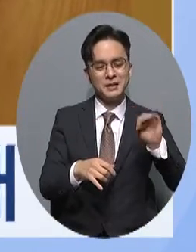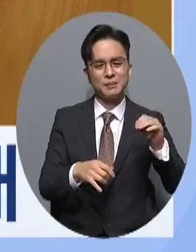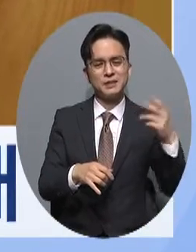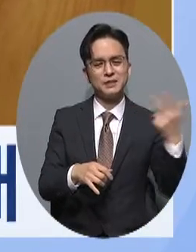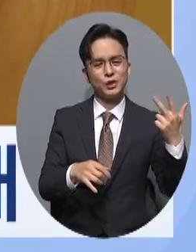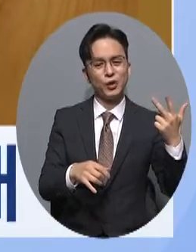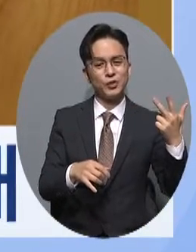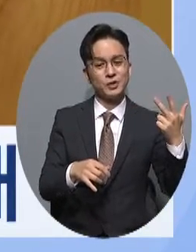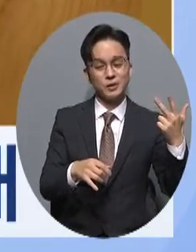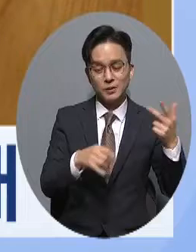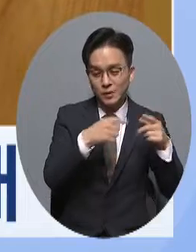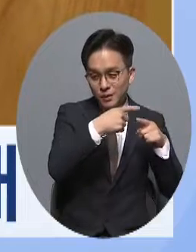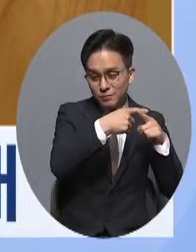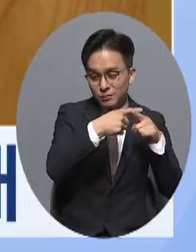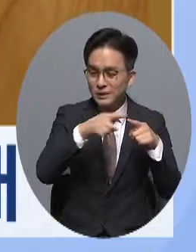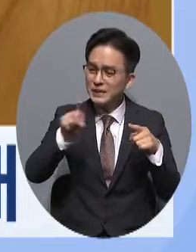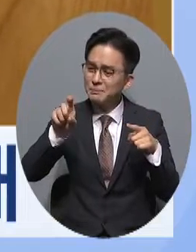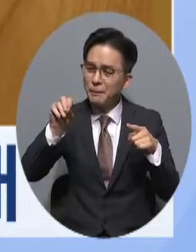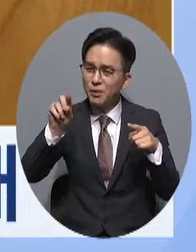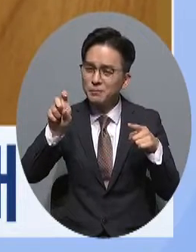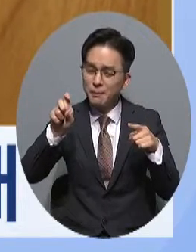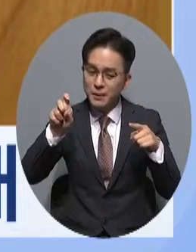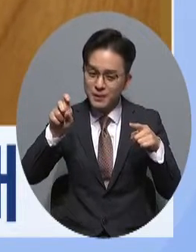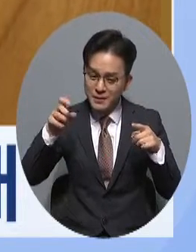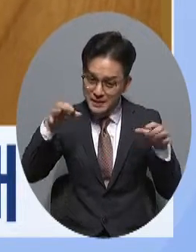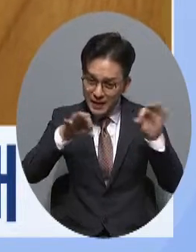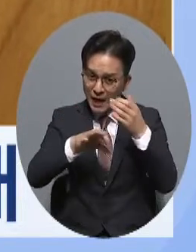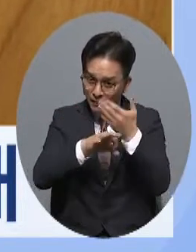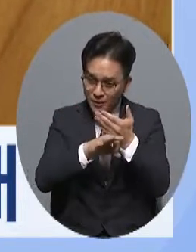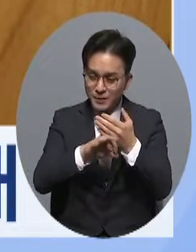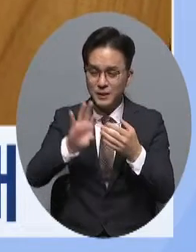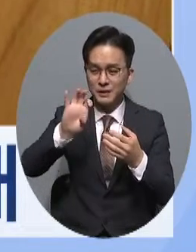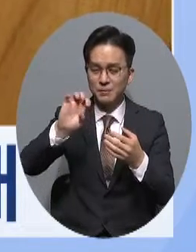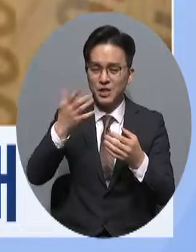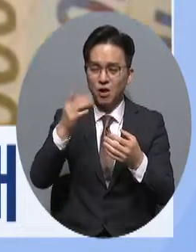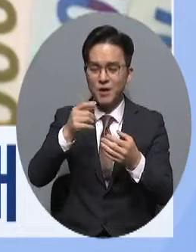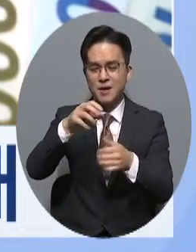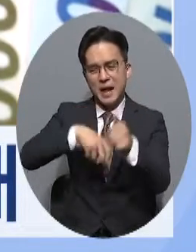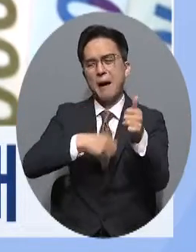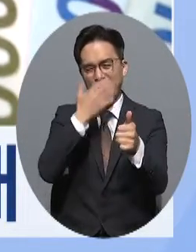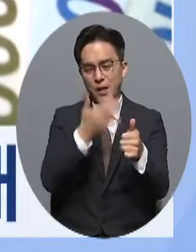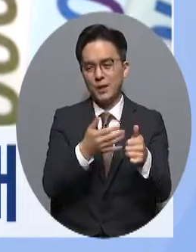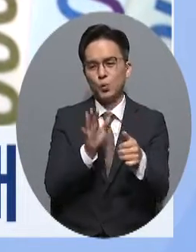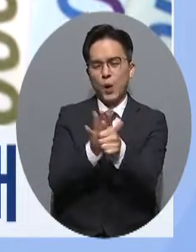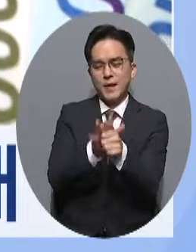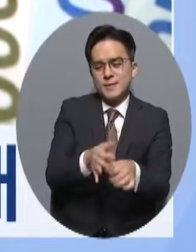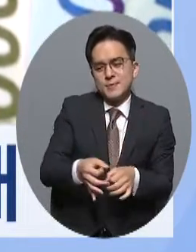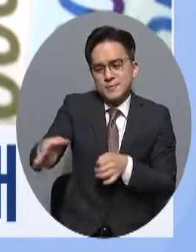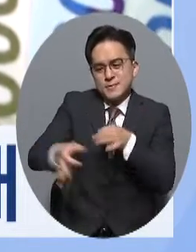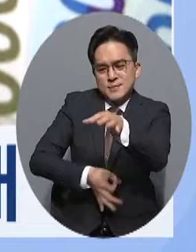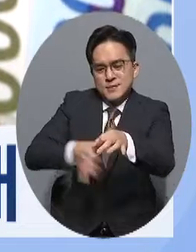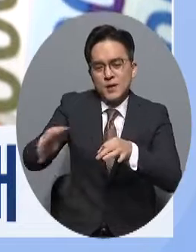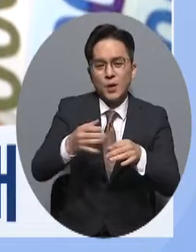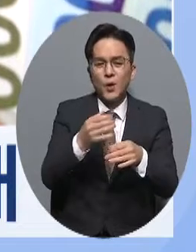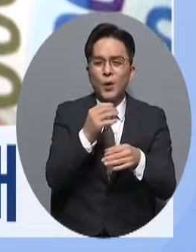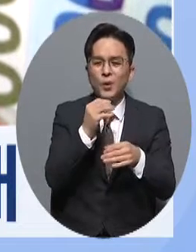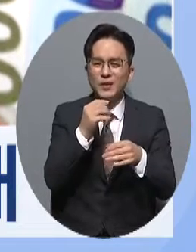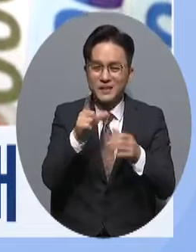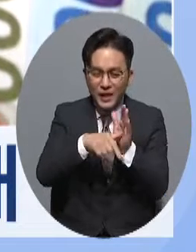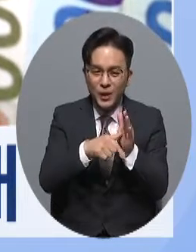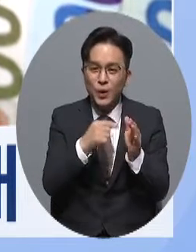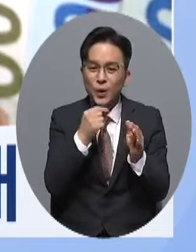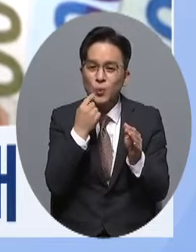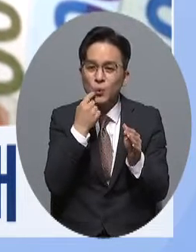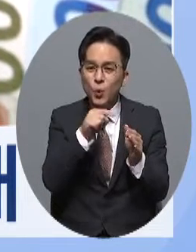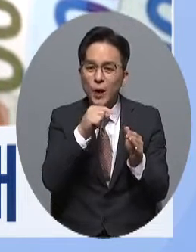취지에 비춰서 그 당시에도 노란 봉투법이라고 하는 지금 그 얘기되고 있는 법이 계속 올라왔었는데 그 이후에 뭐 20대